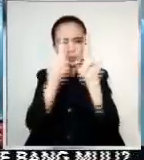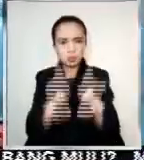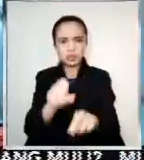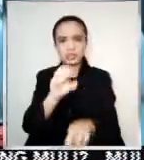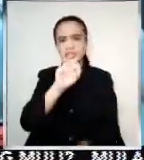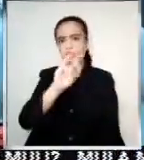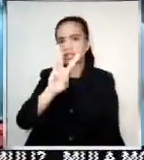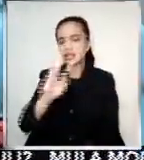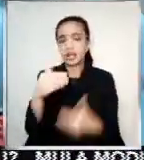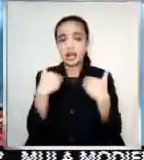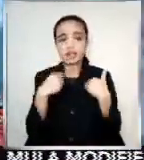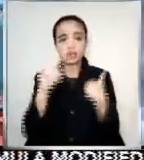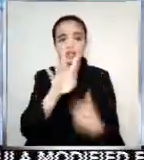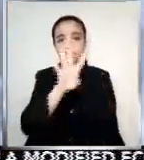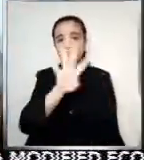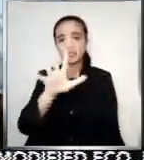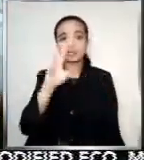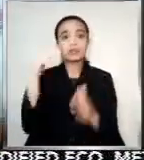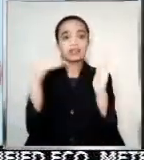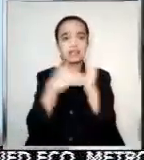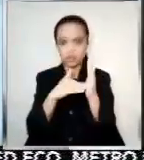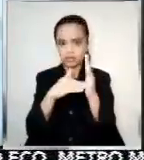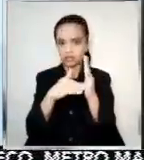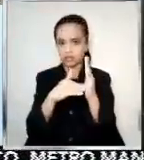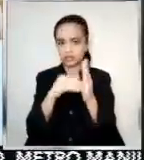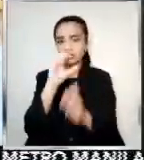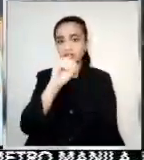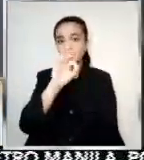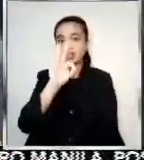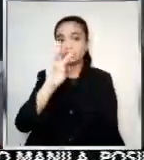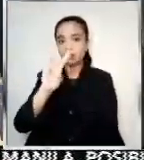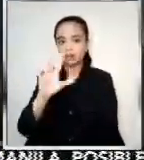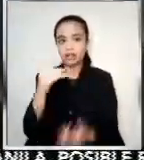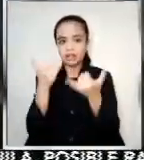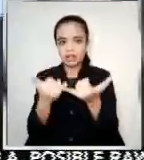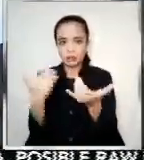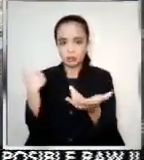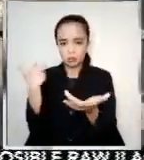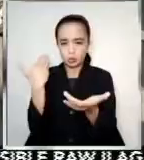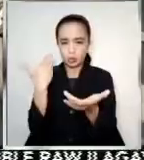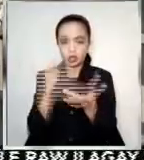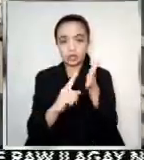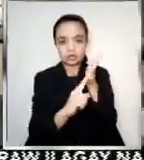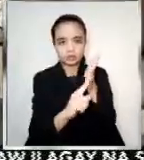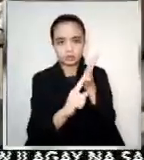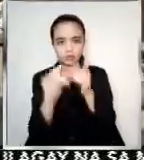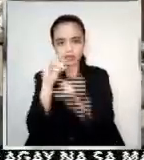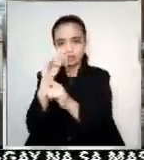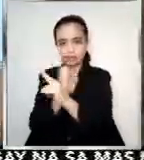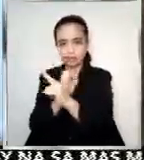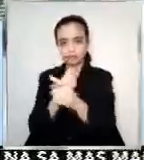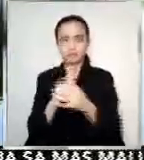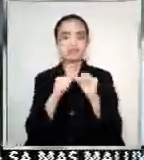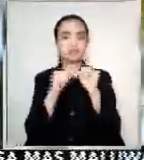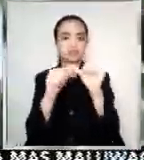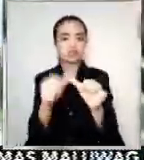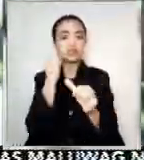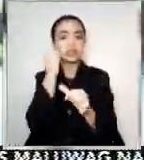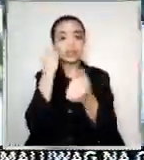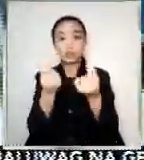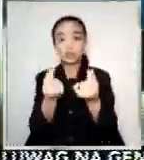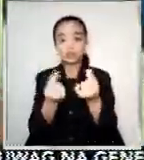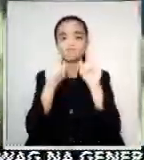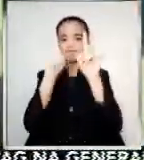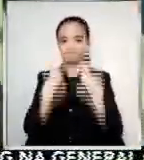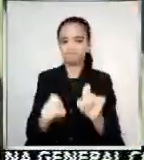tinatayang 45,000 pang OFWs ang pauwi hanggang katapusan ng Hunyo. Sasailalim pa rin sila sa testing at